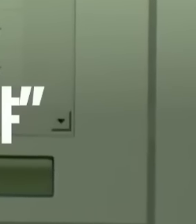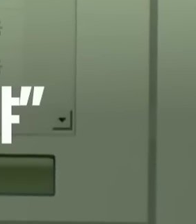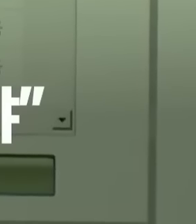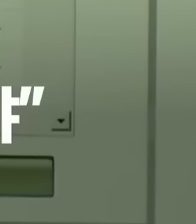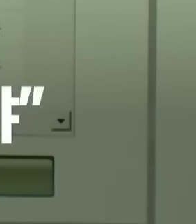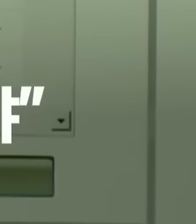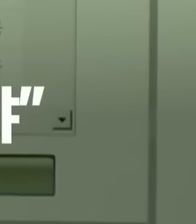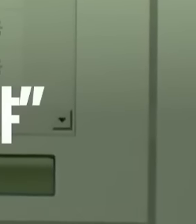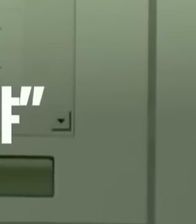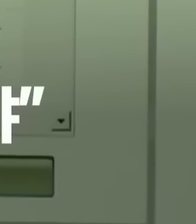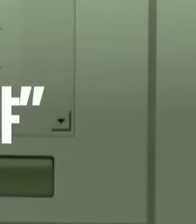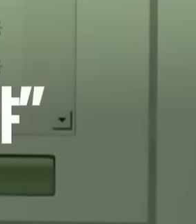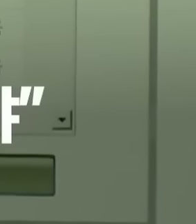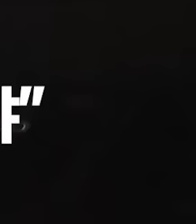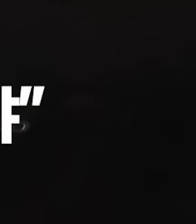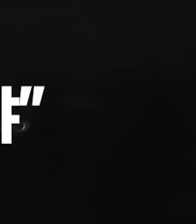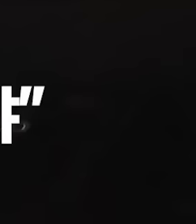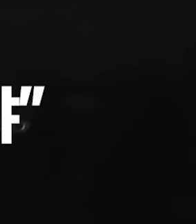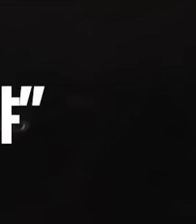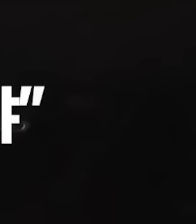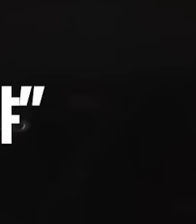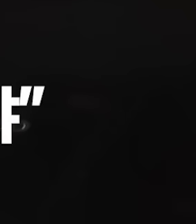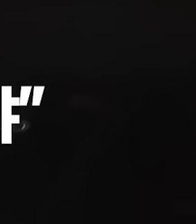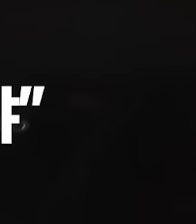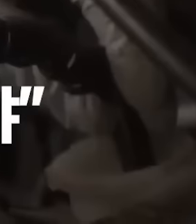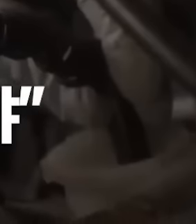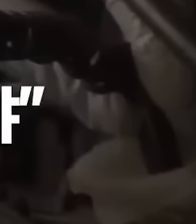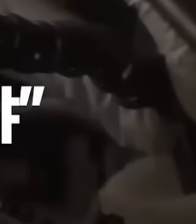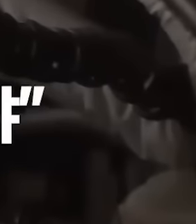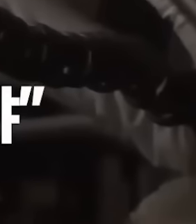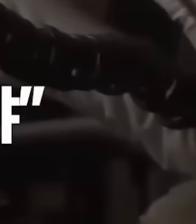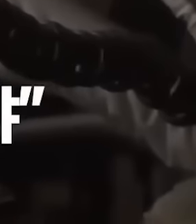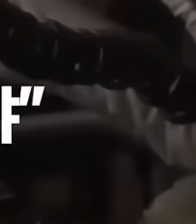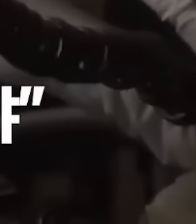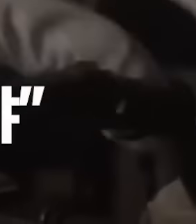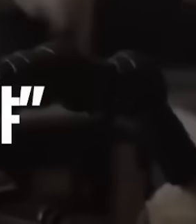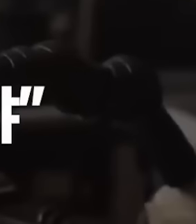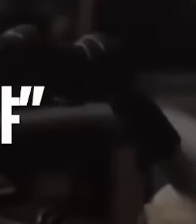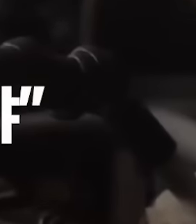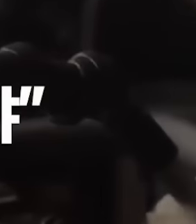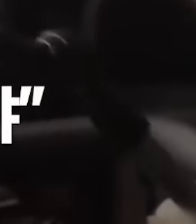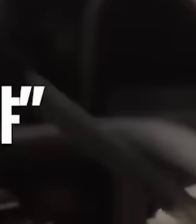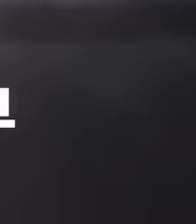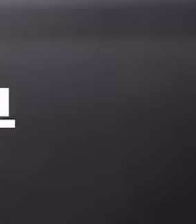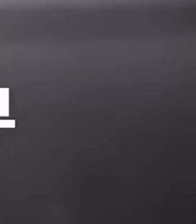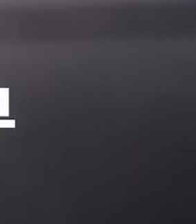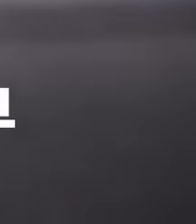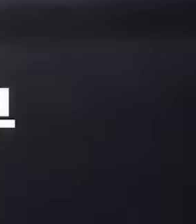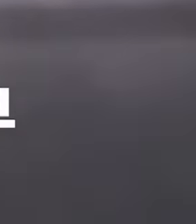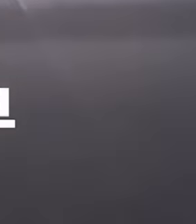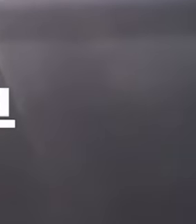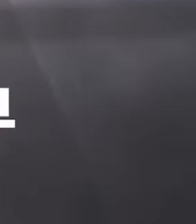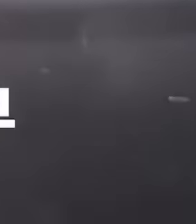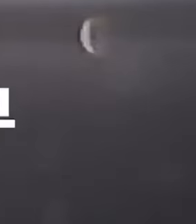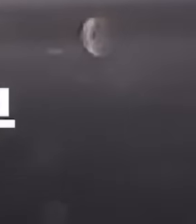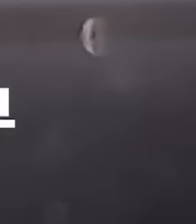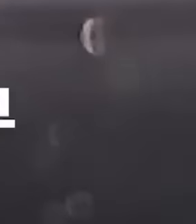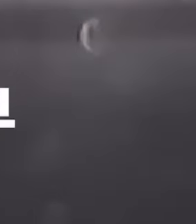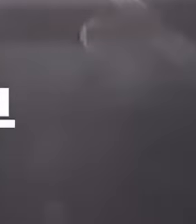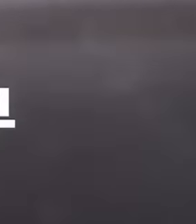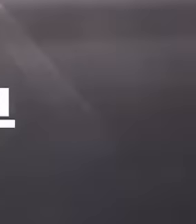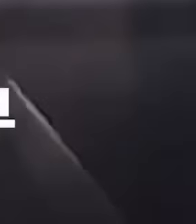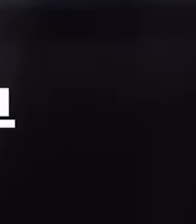개정이 시급히 필요하다며 국민동의 청원에 동참해줄 것을 호소했습니다. 국회 홈페이지를 통해